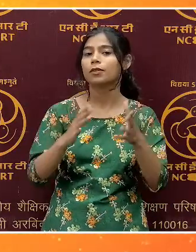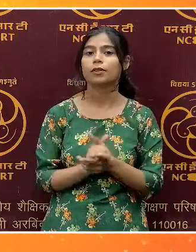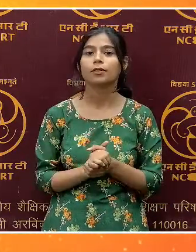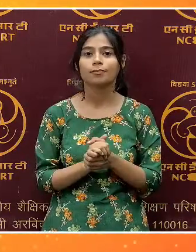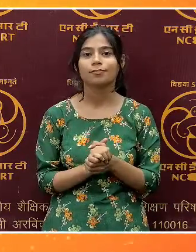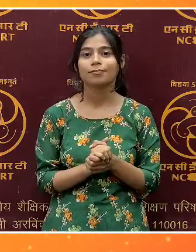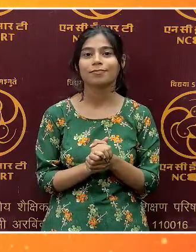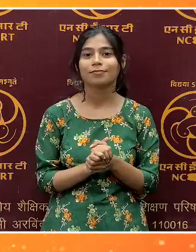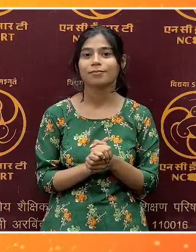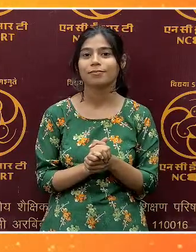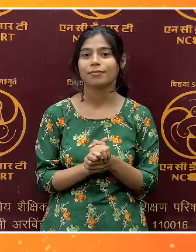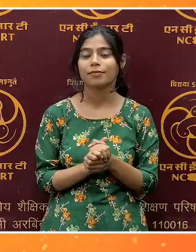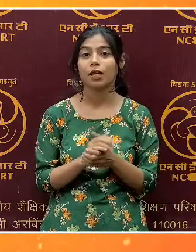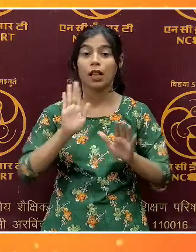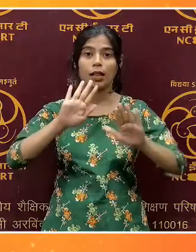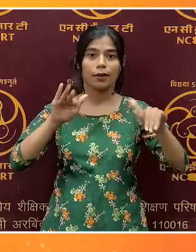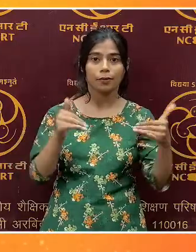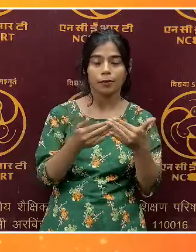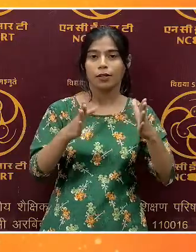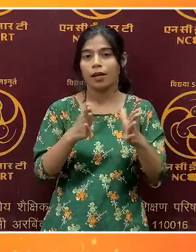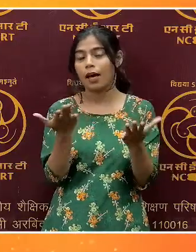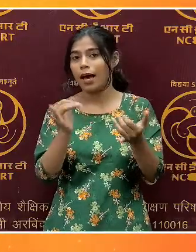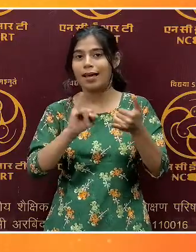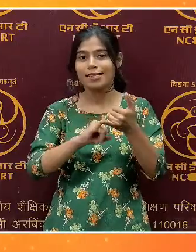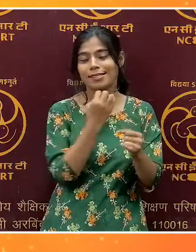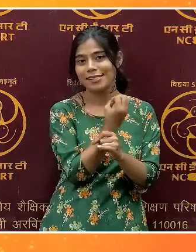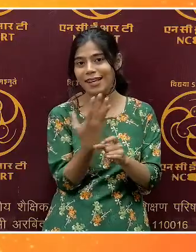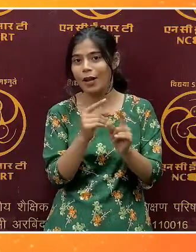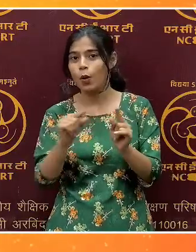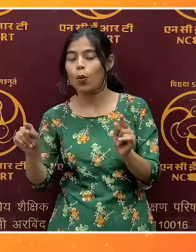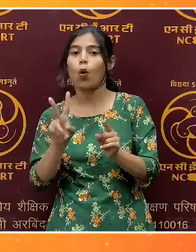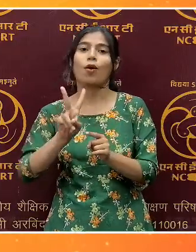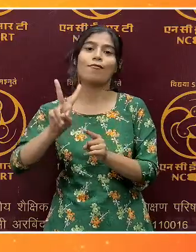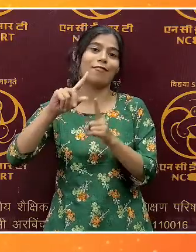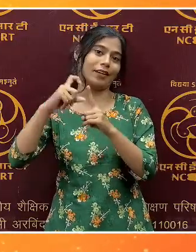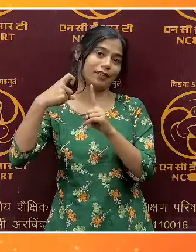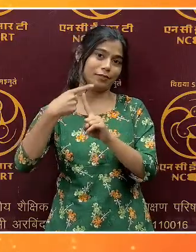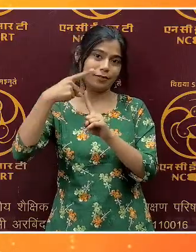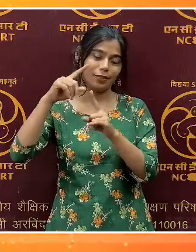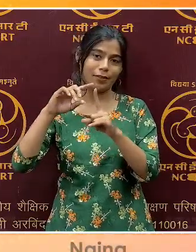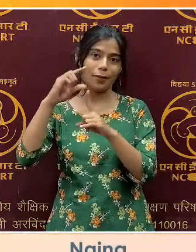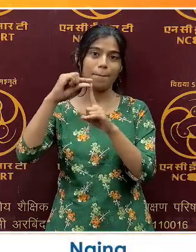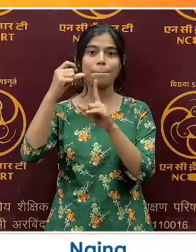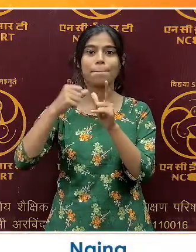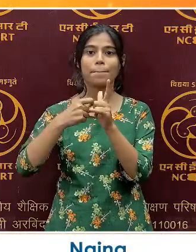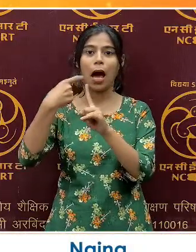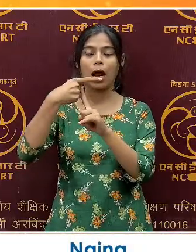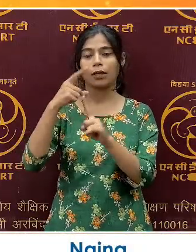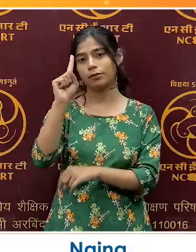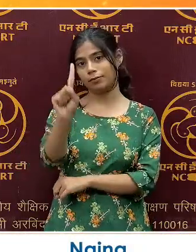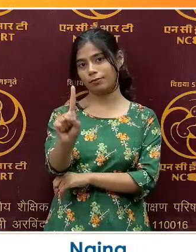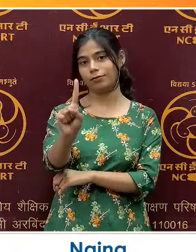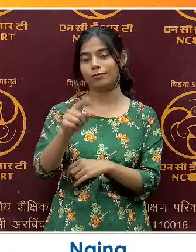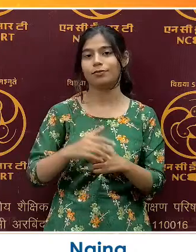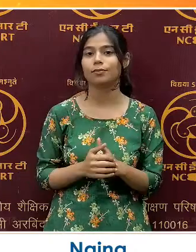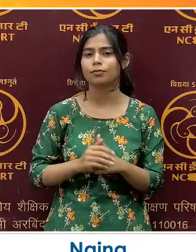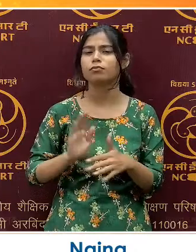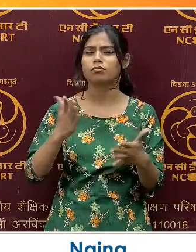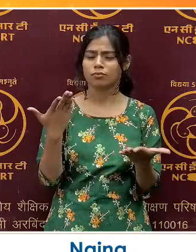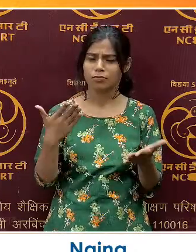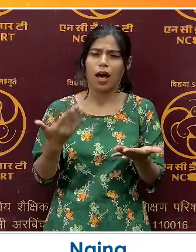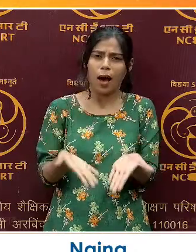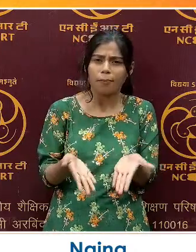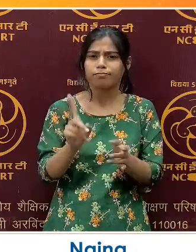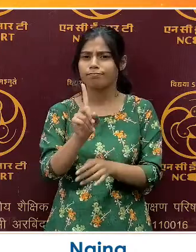you is Introduction to Scalars and Vectors Part 1. जी हाँ, ये पार्ट 1 है दर्शकों और जल्दी ही हम पार्ट 2 भी